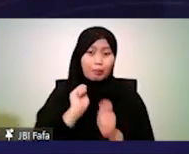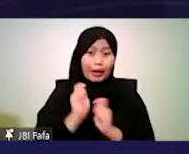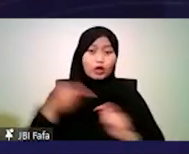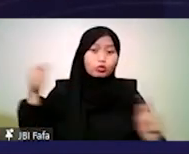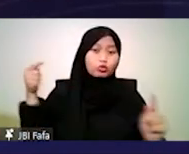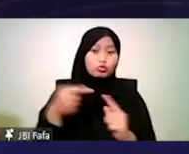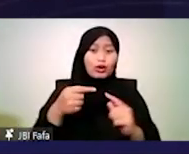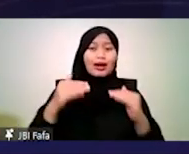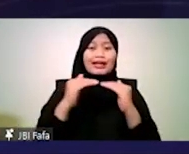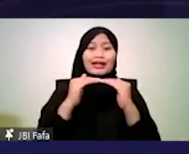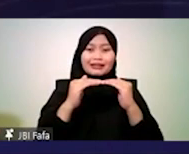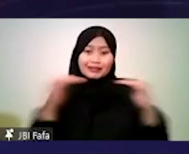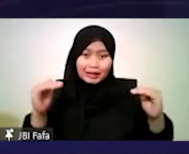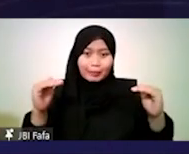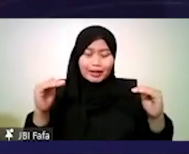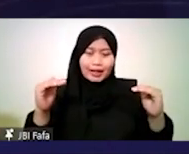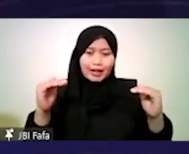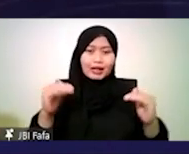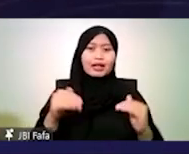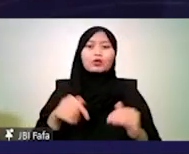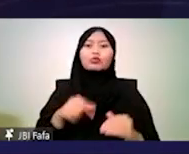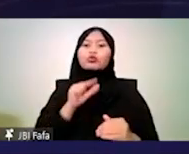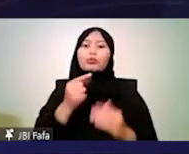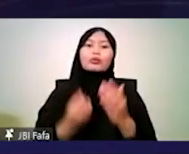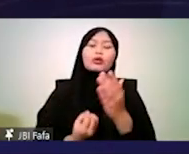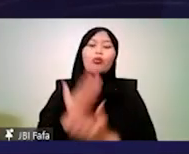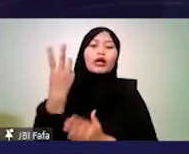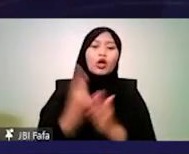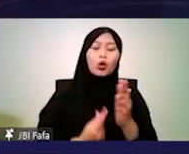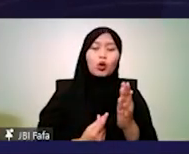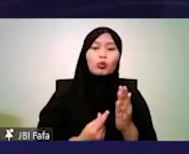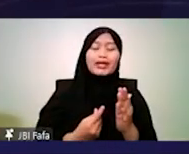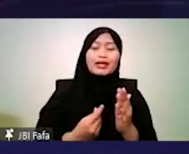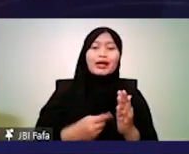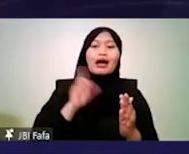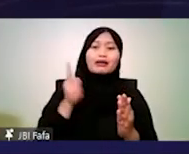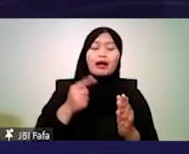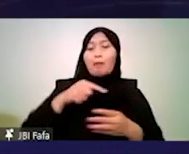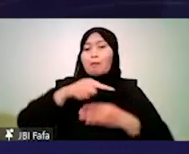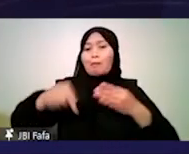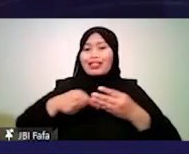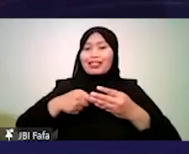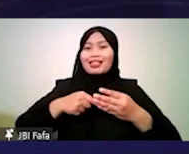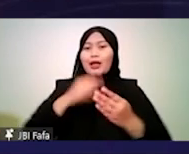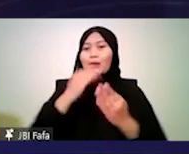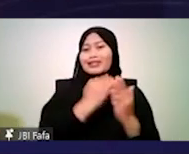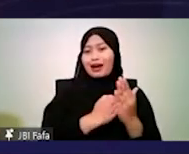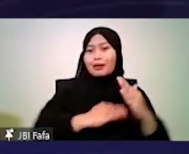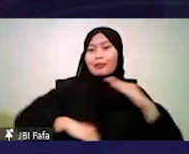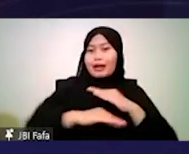pertumbuhan ekonomi tadi didukung oleh empat kebijakan pendukung satu pendalaman pasar keuangan